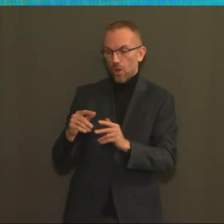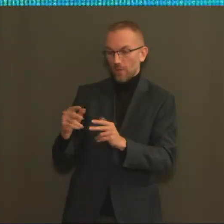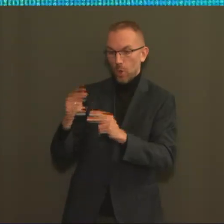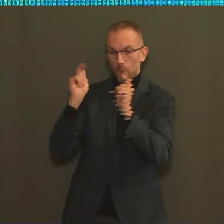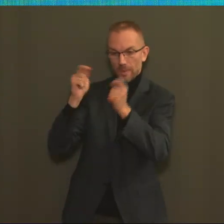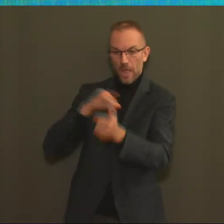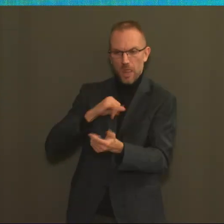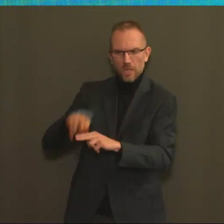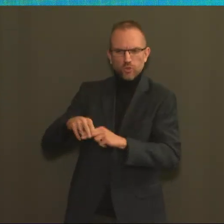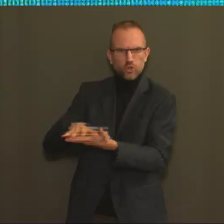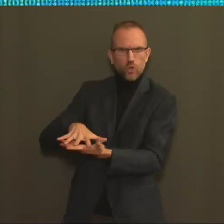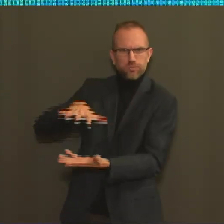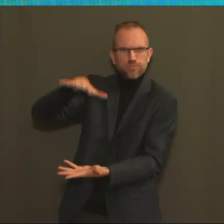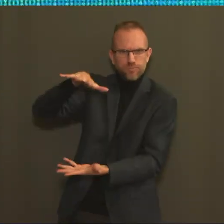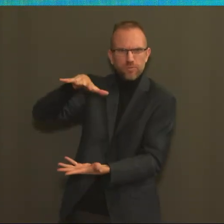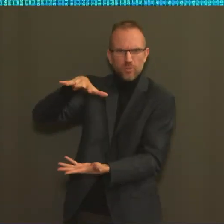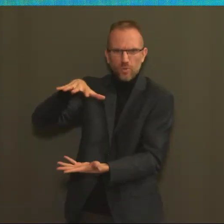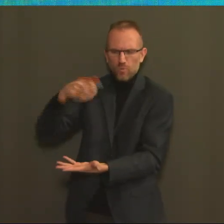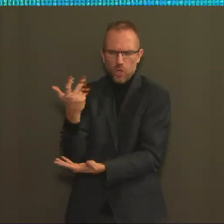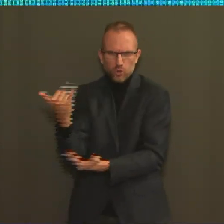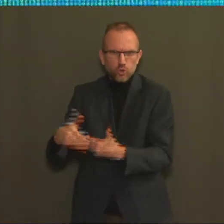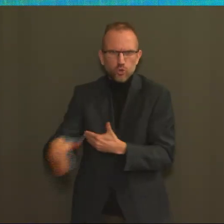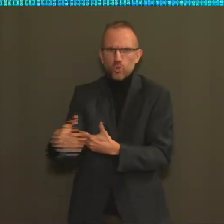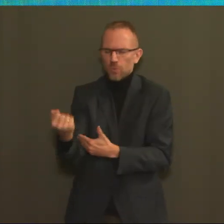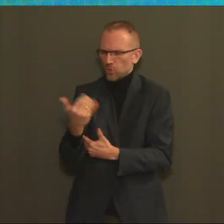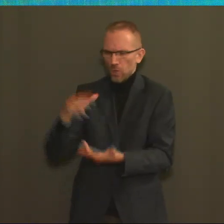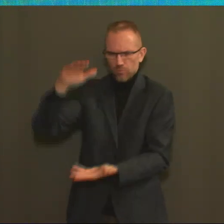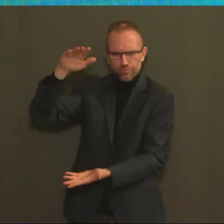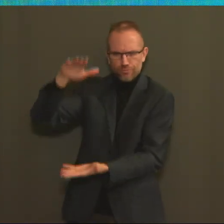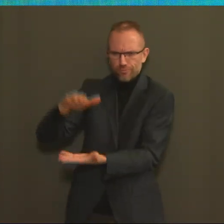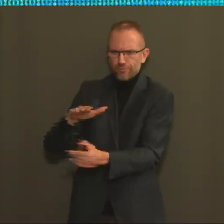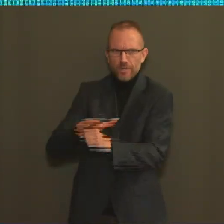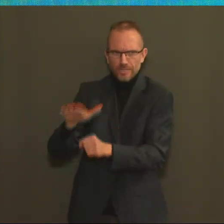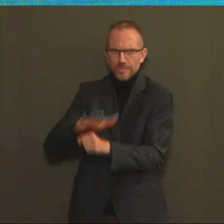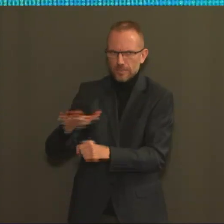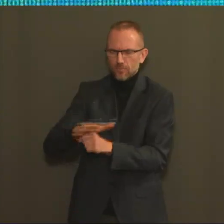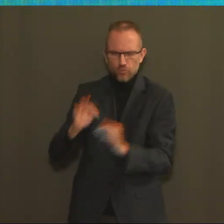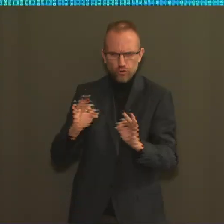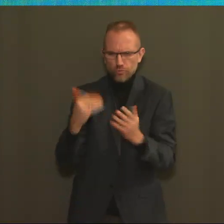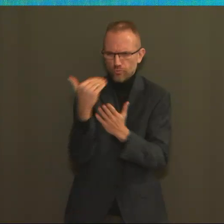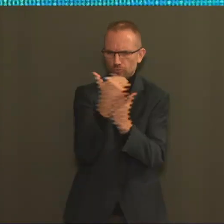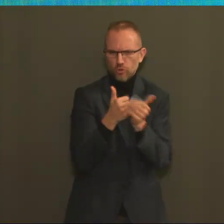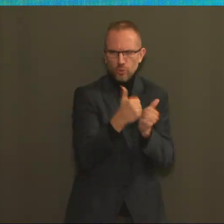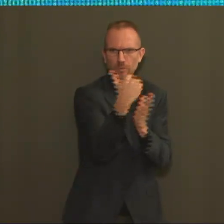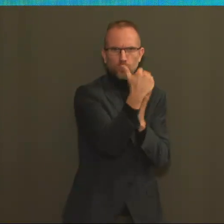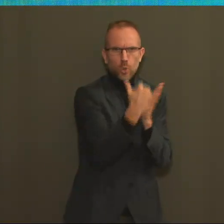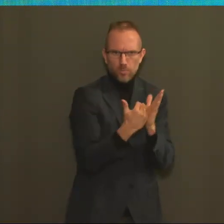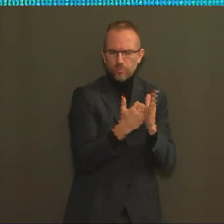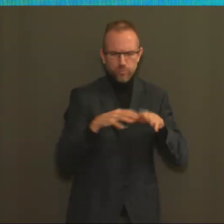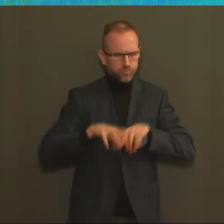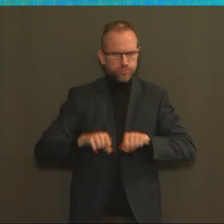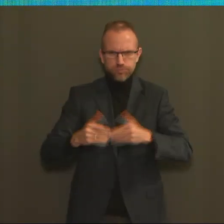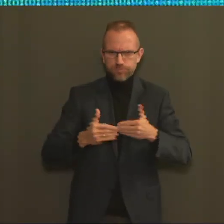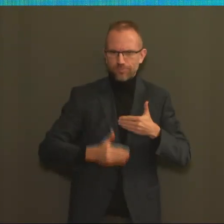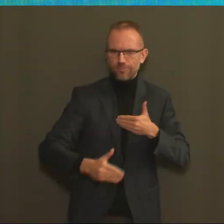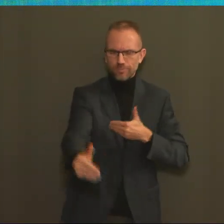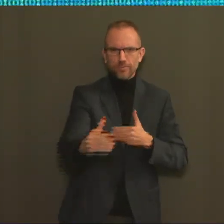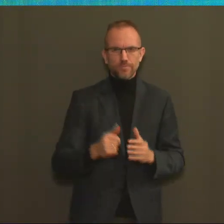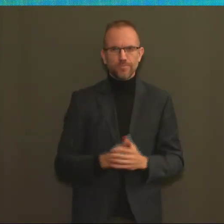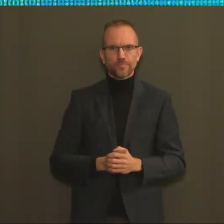juke is ze mijn solo la révision établi wijze store set voor encore sur la